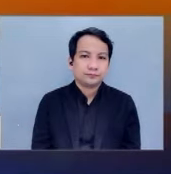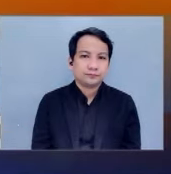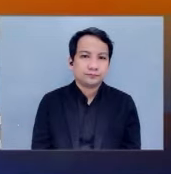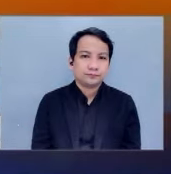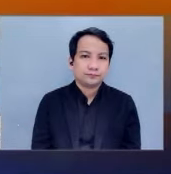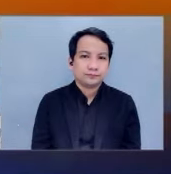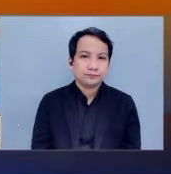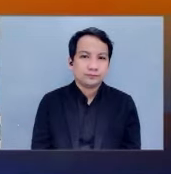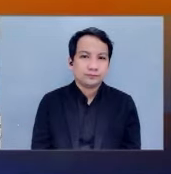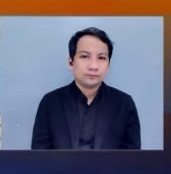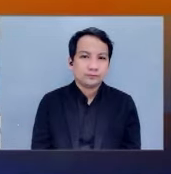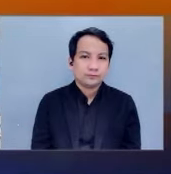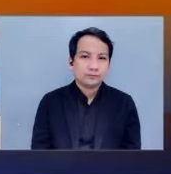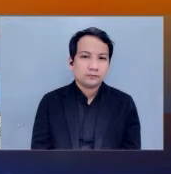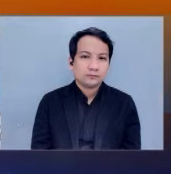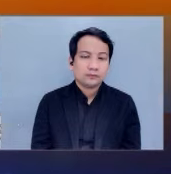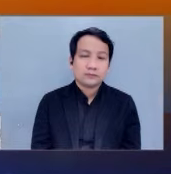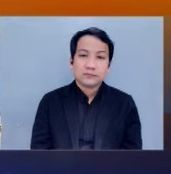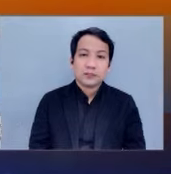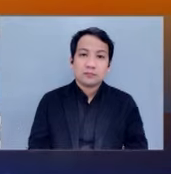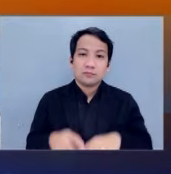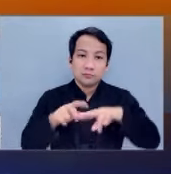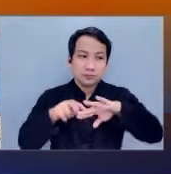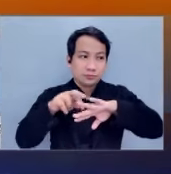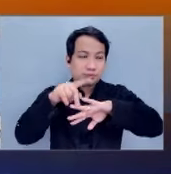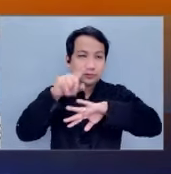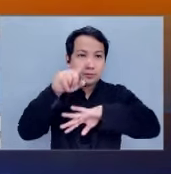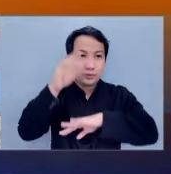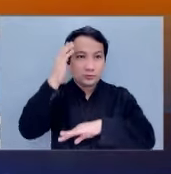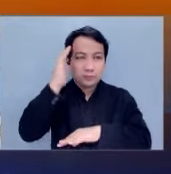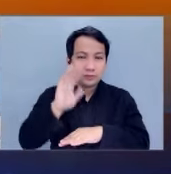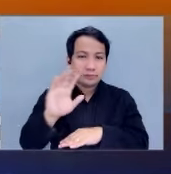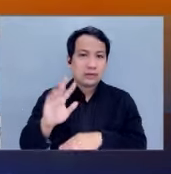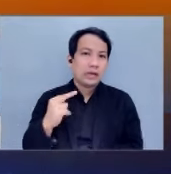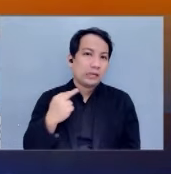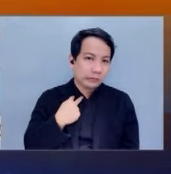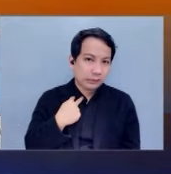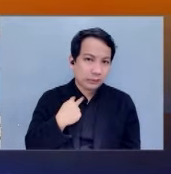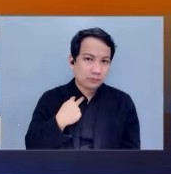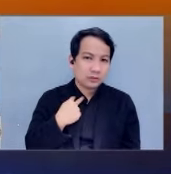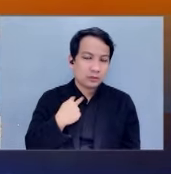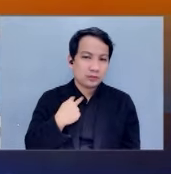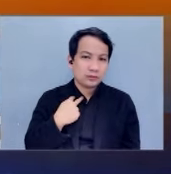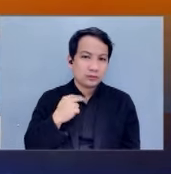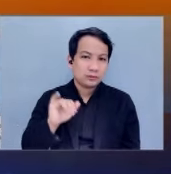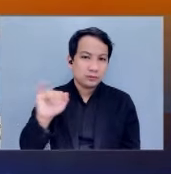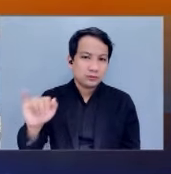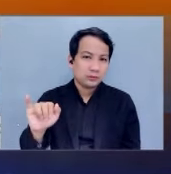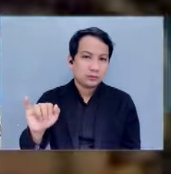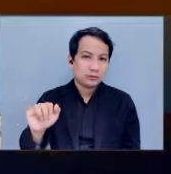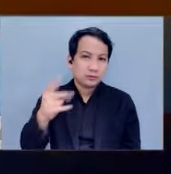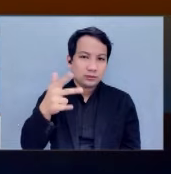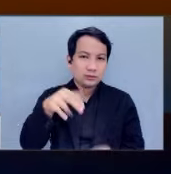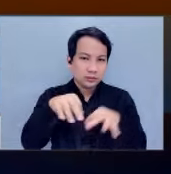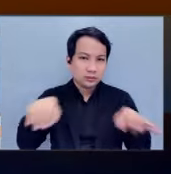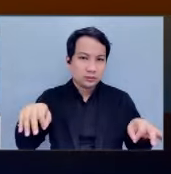Agad na naglagay ng hagdan ang mga otoridad nang malamang may natrap na 2 stay-in na empleyado ng agency sa 3rd palapag.